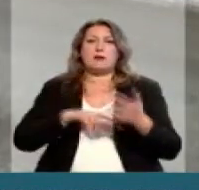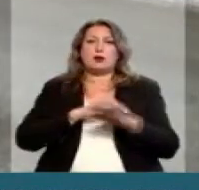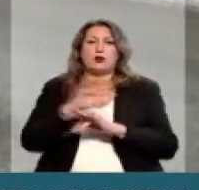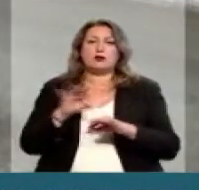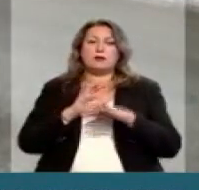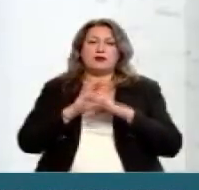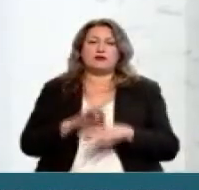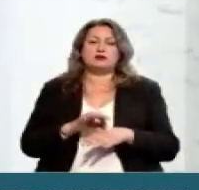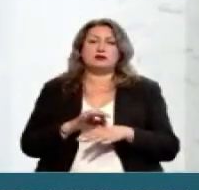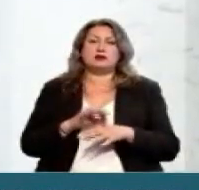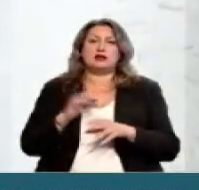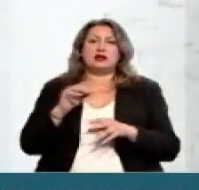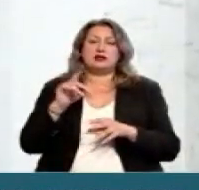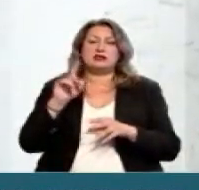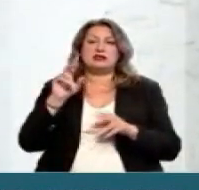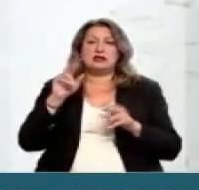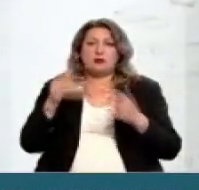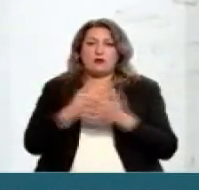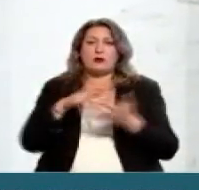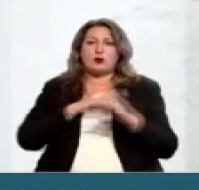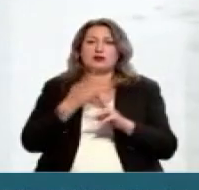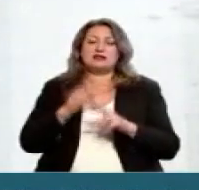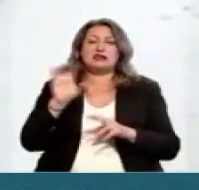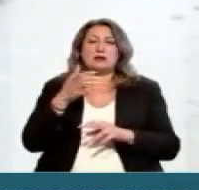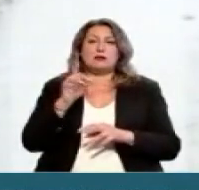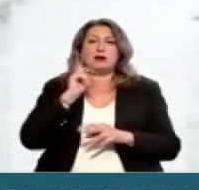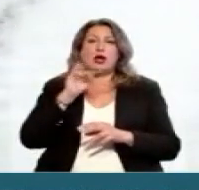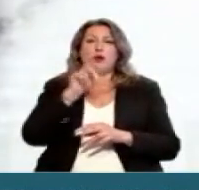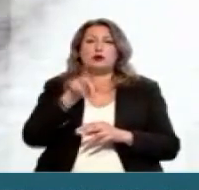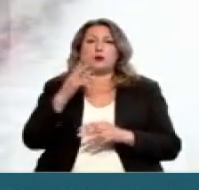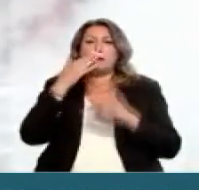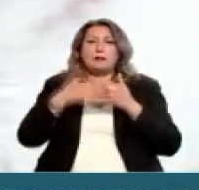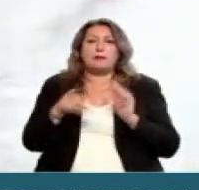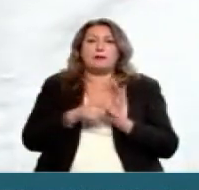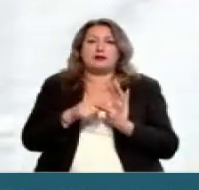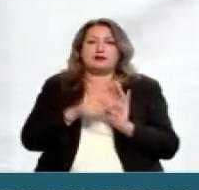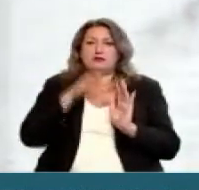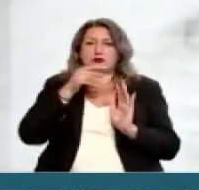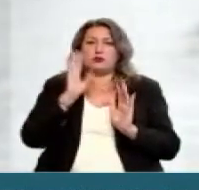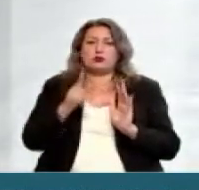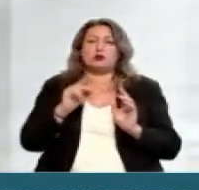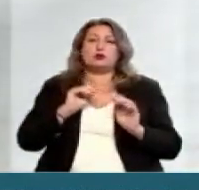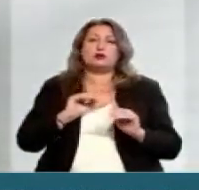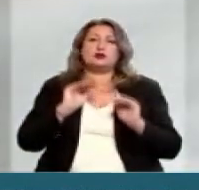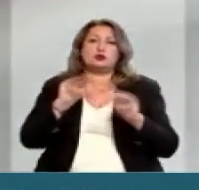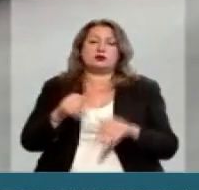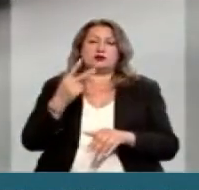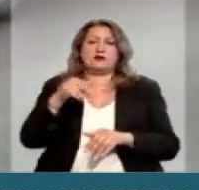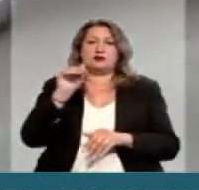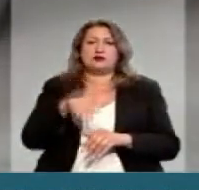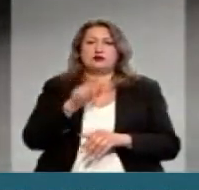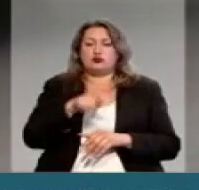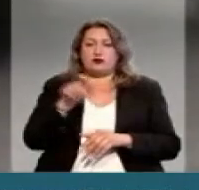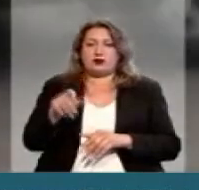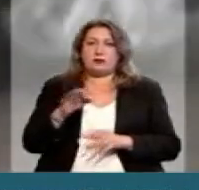күміс жас жобасы іске асырылып, еліміз бойынша 20 мың адамды жұмыспен қамту көзделіп отыр. Осы бастама арқылы жұмысқа орналасу үшін